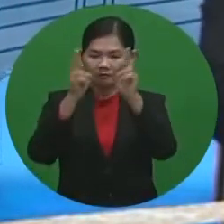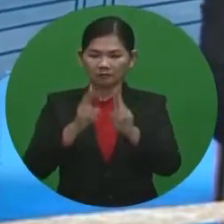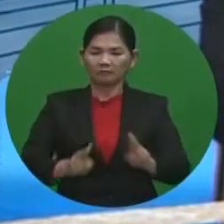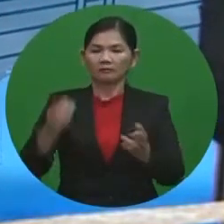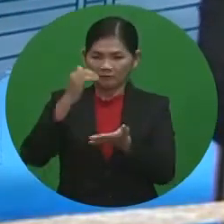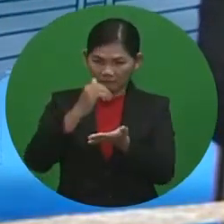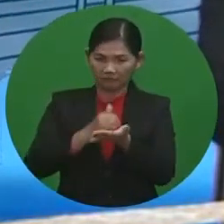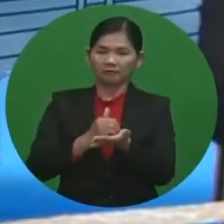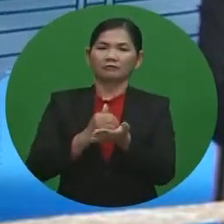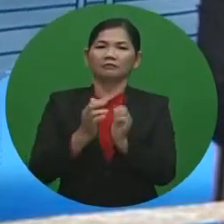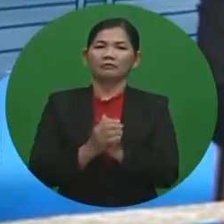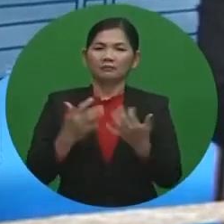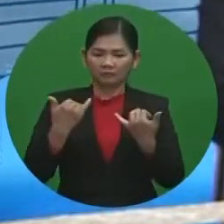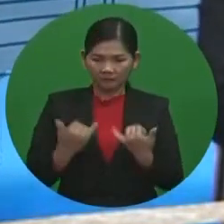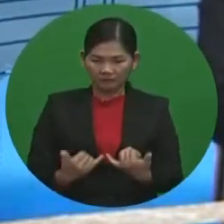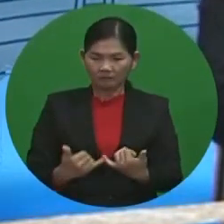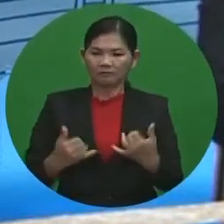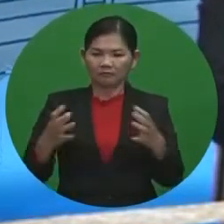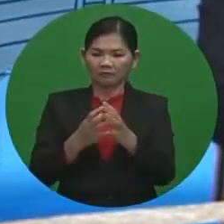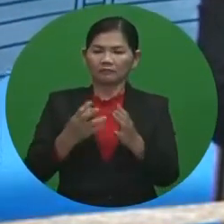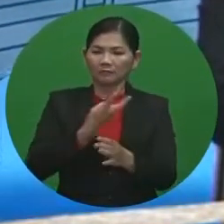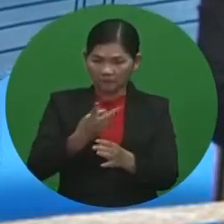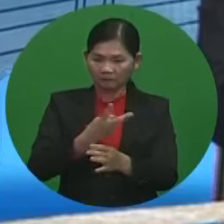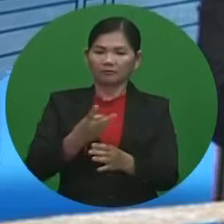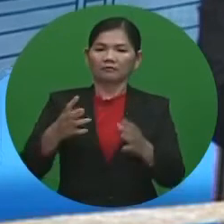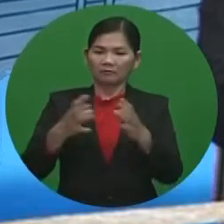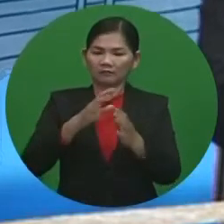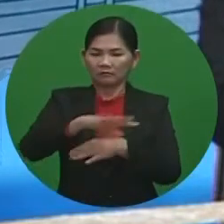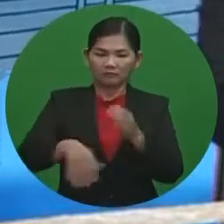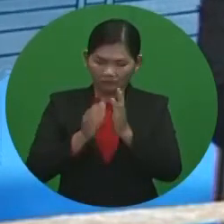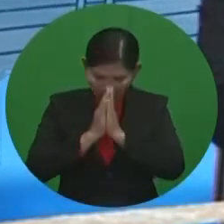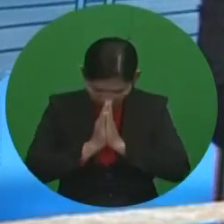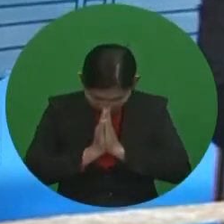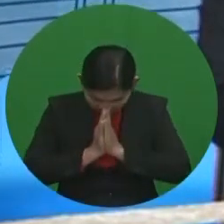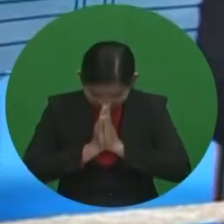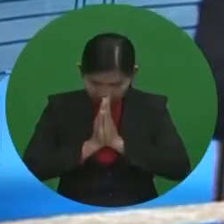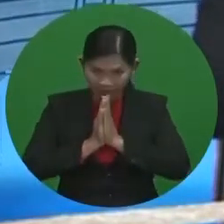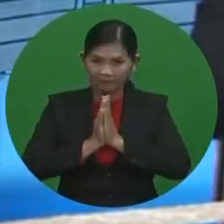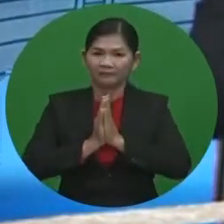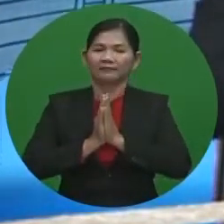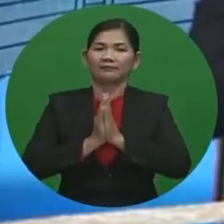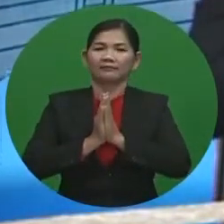ព័ត៌មានអន្តរជាតិវិញម្ដងខណៈពេលនេះយើងខ្ញុំទាំងពីរនាក់និងក្រុមការងារសូមអរគុណសូមជម្រាបលា